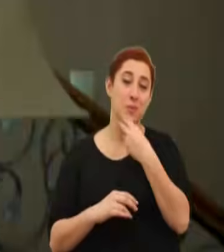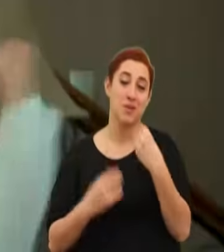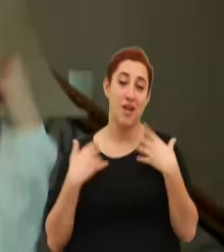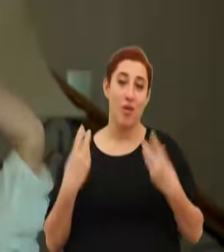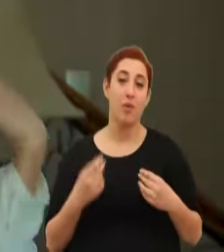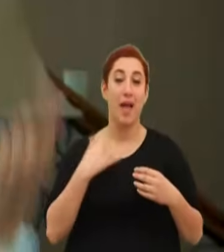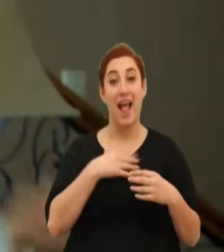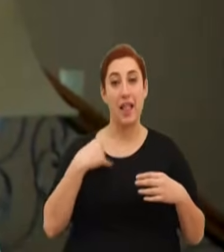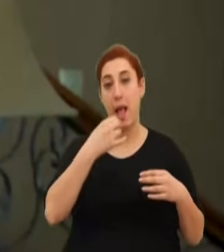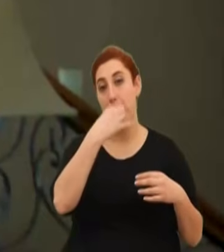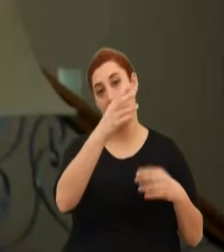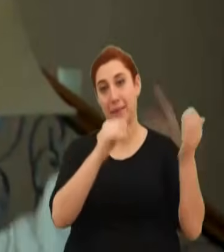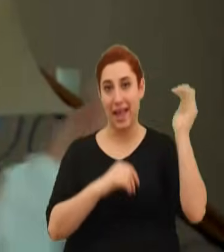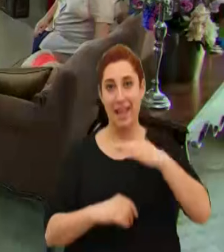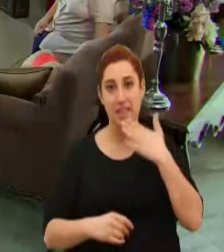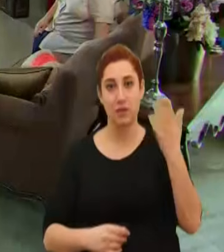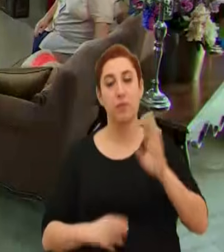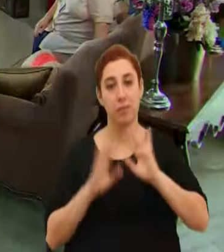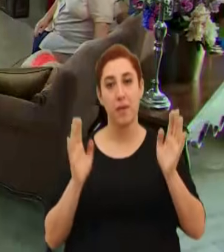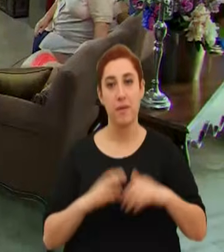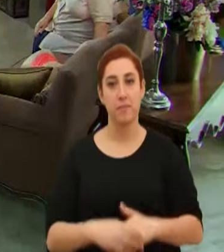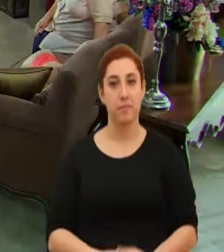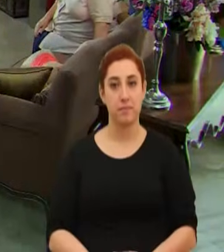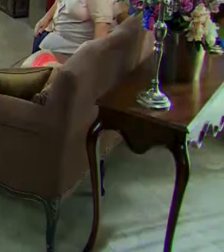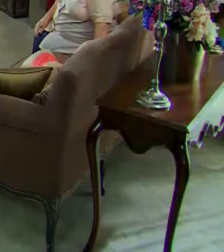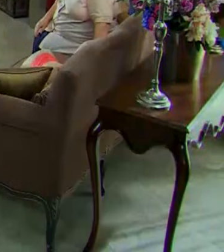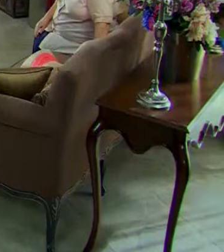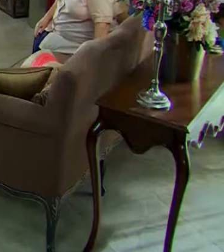oldum. Ben anişkoma haber vereyim geldiğinizi. Tamam.